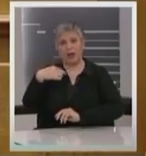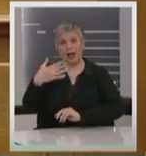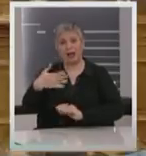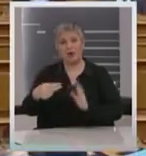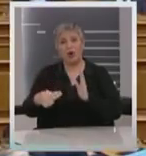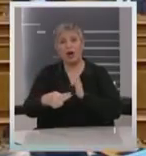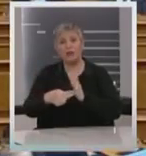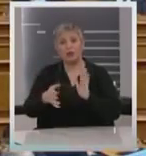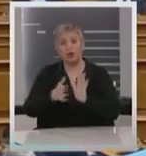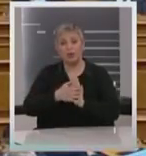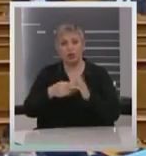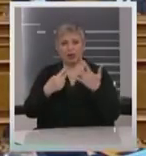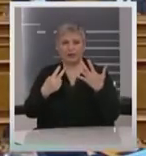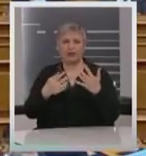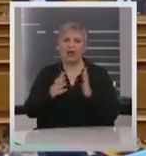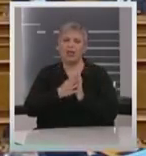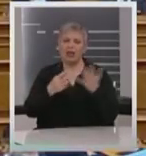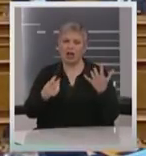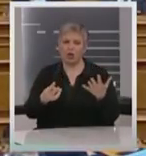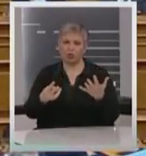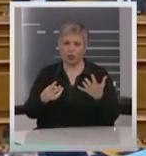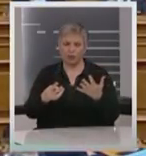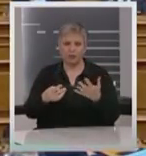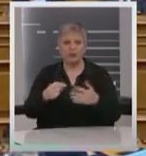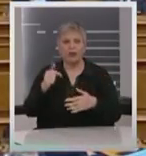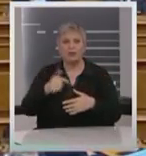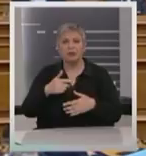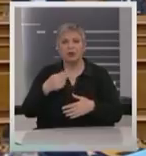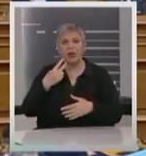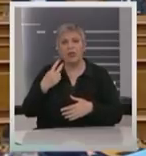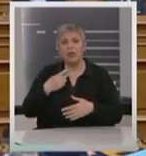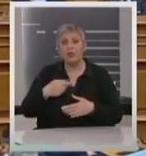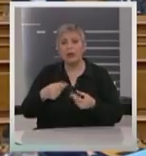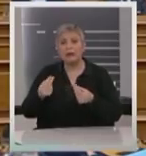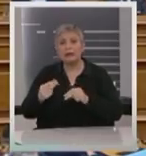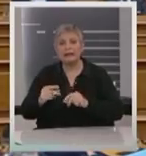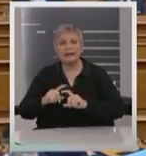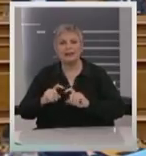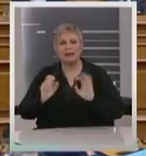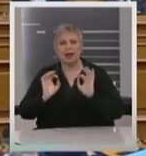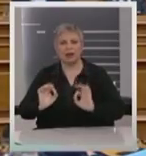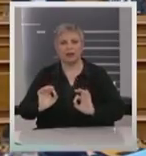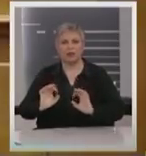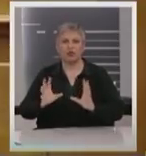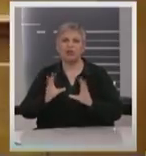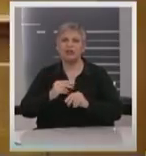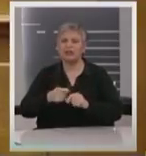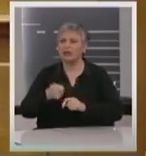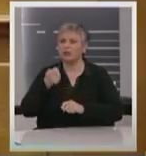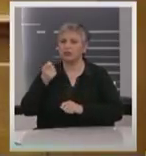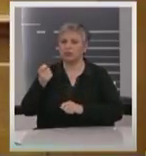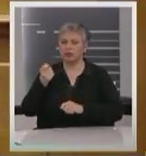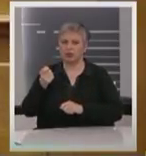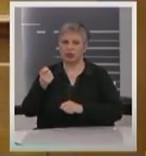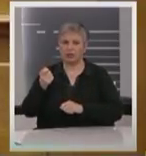2018, η οποία θα συνδέεται και με την όποια λύση δοθεί για το χρέος. Ποιος κυρίως όμως